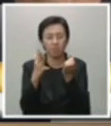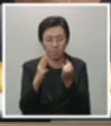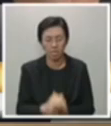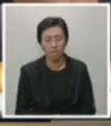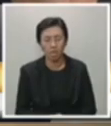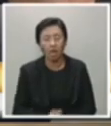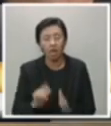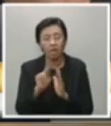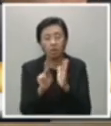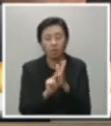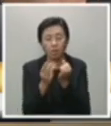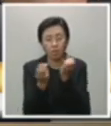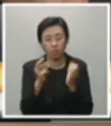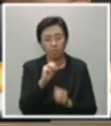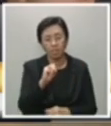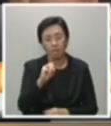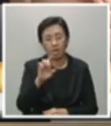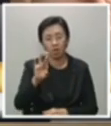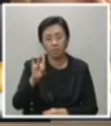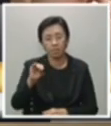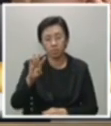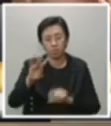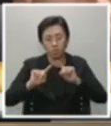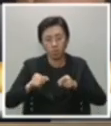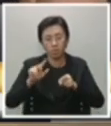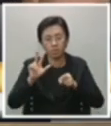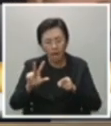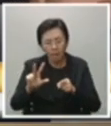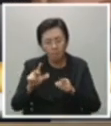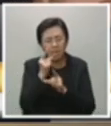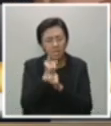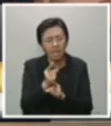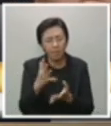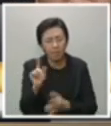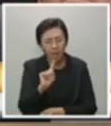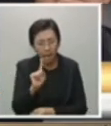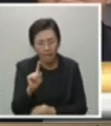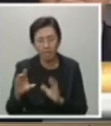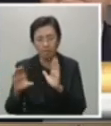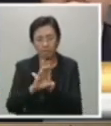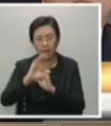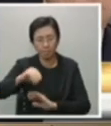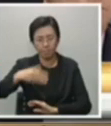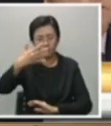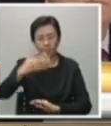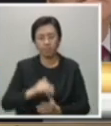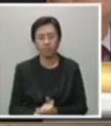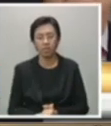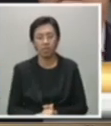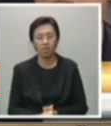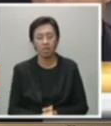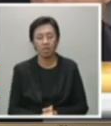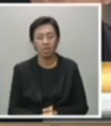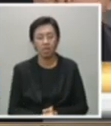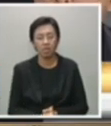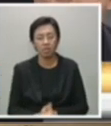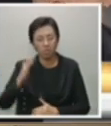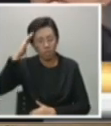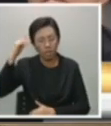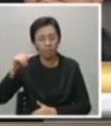รา184วงเล็บ3ดังต่อไปนี้เจ้าหน้าที่ช่วยแสดงภาพการดำรงตำแหน่งของพลเอกประยุทธ์จันทร์โอชาด้